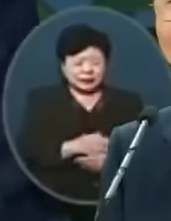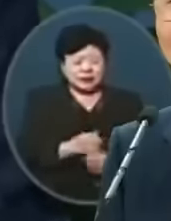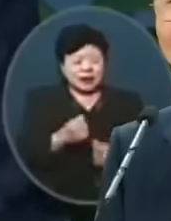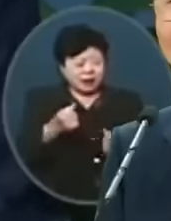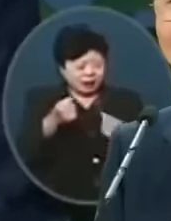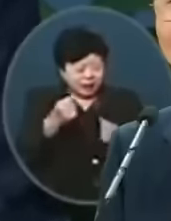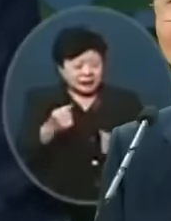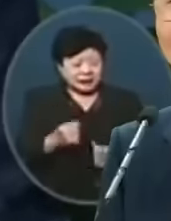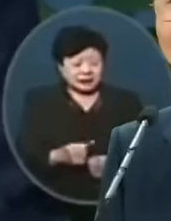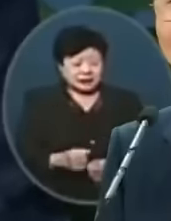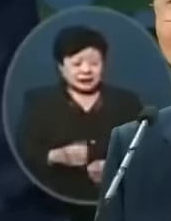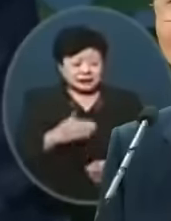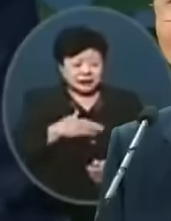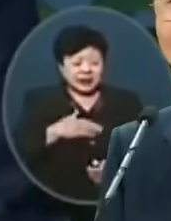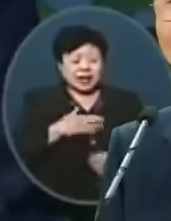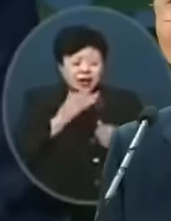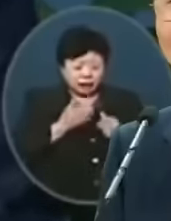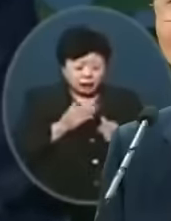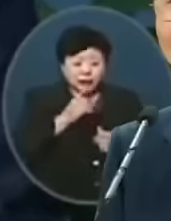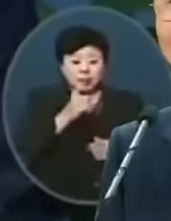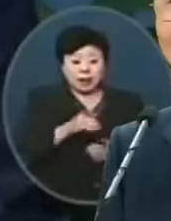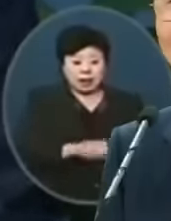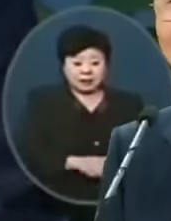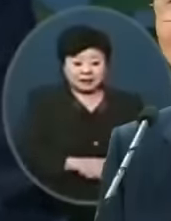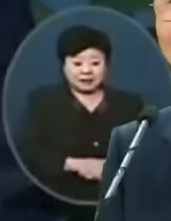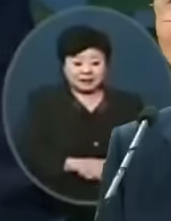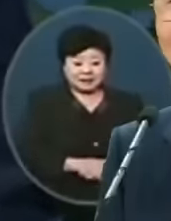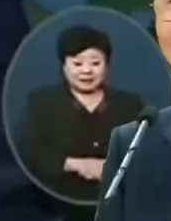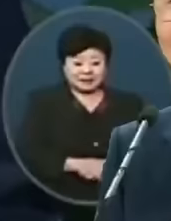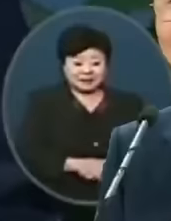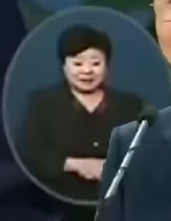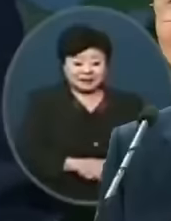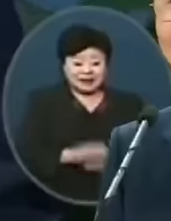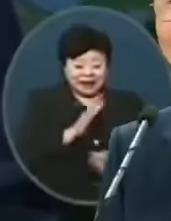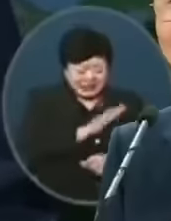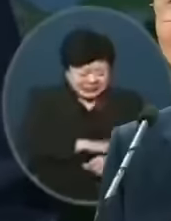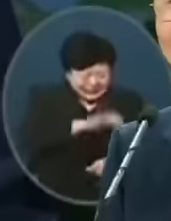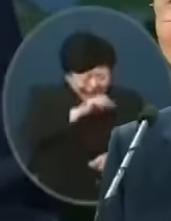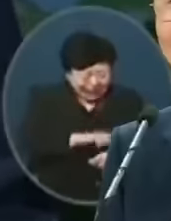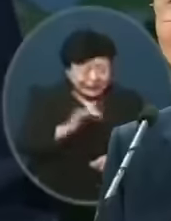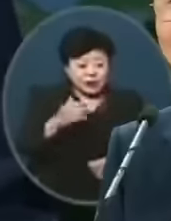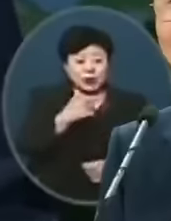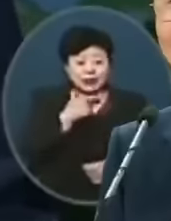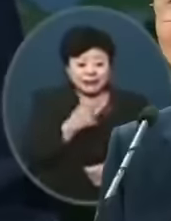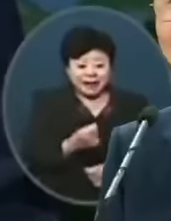잘되고 강건하기를 간구한다. 내 잘되기를 원한다.